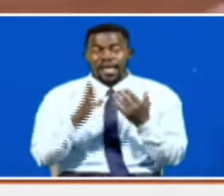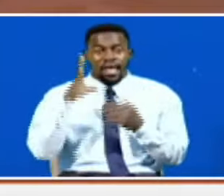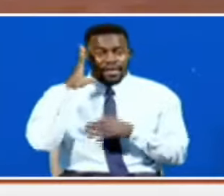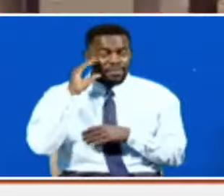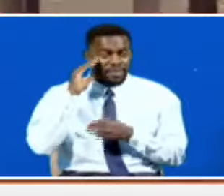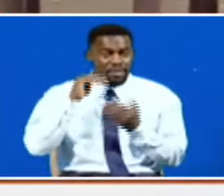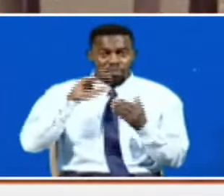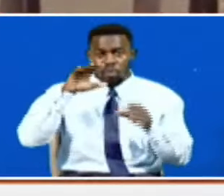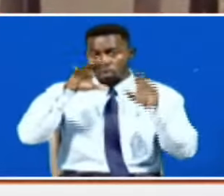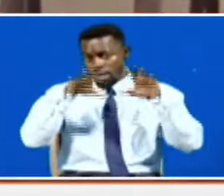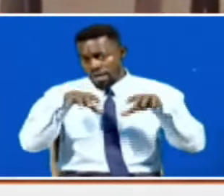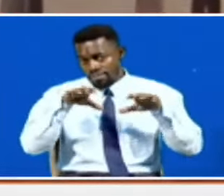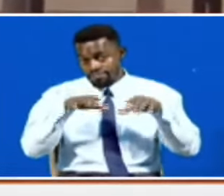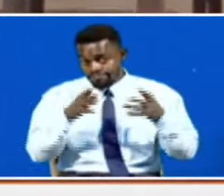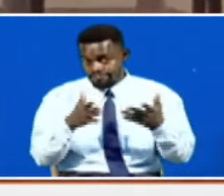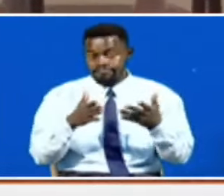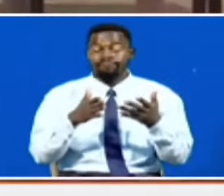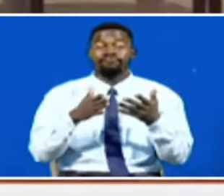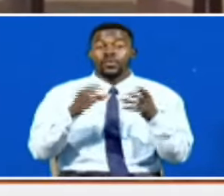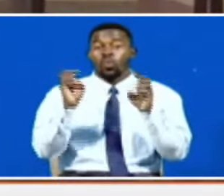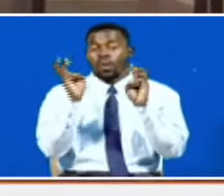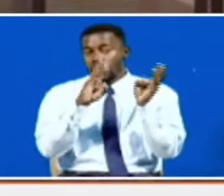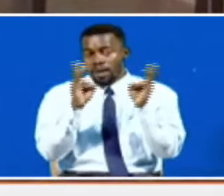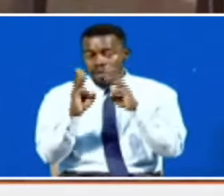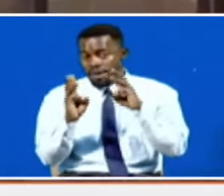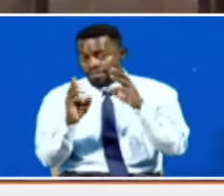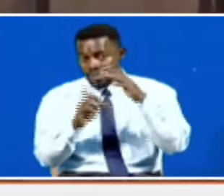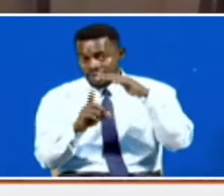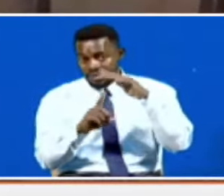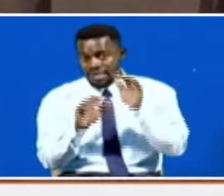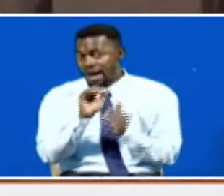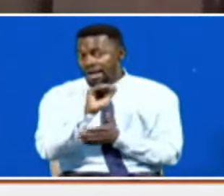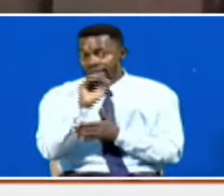imeonya kiwango cha mvua kitazidi kuongezeka, hasa kaunti kama